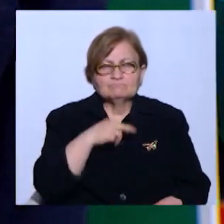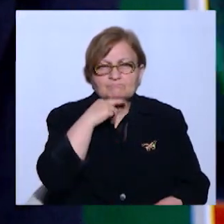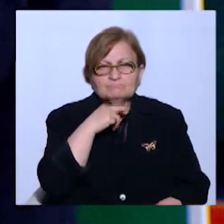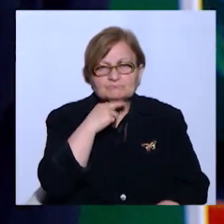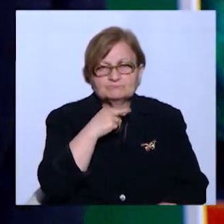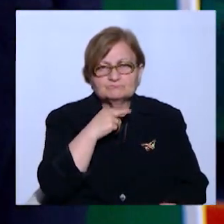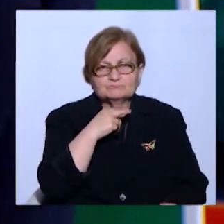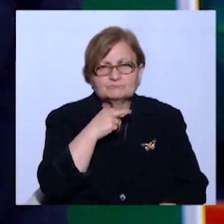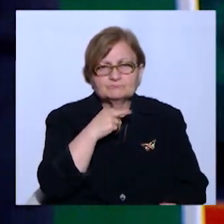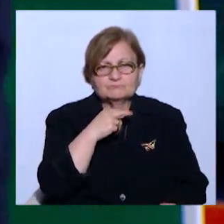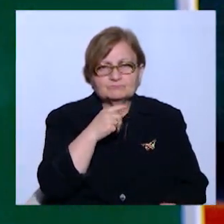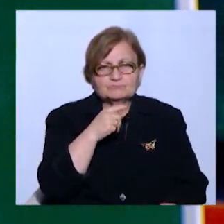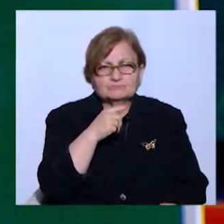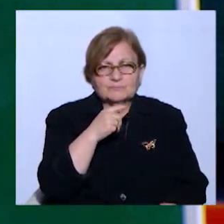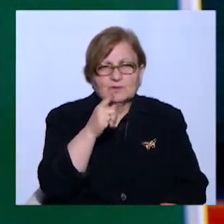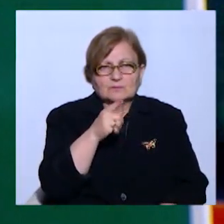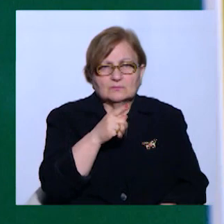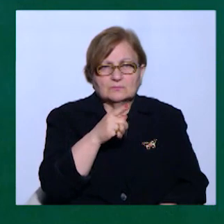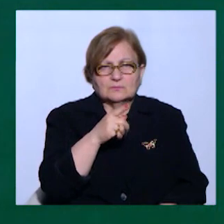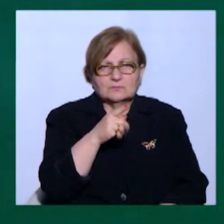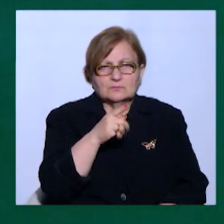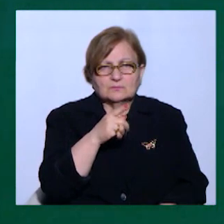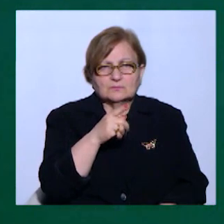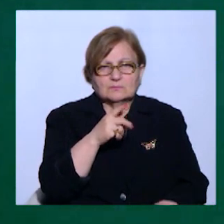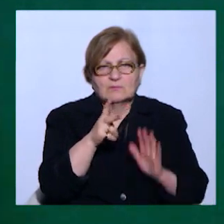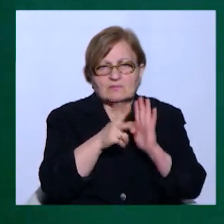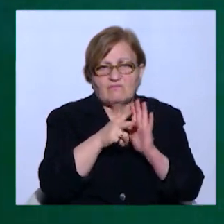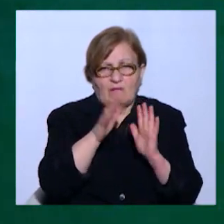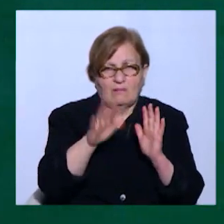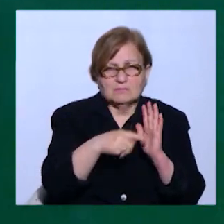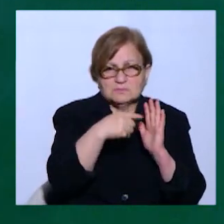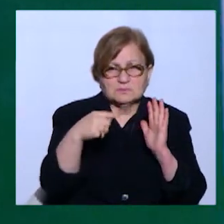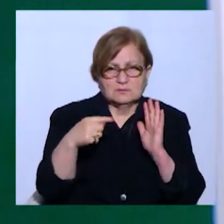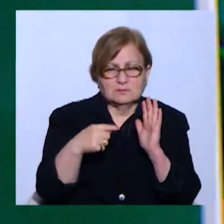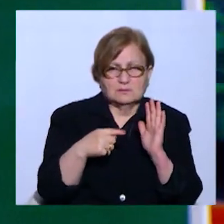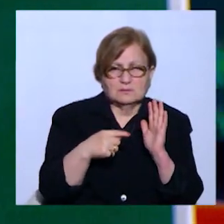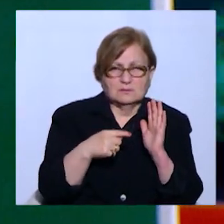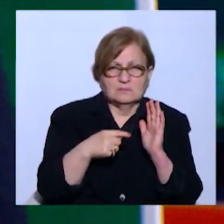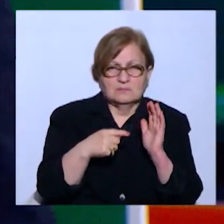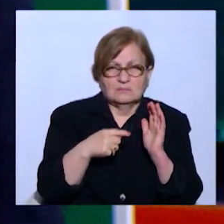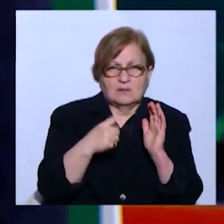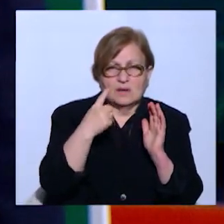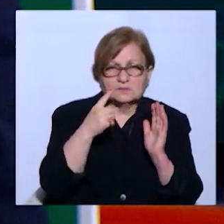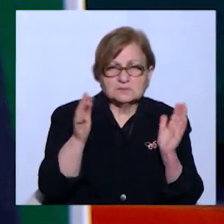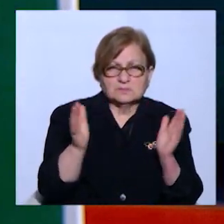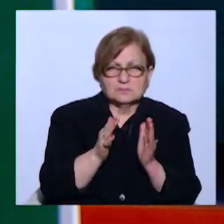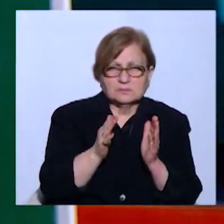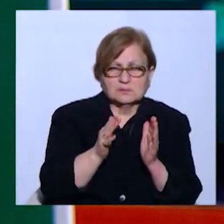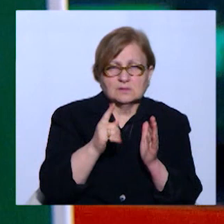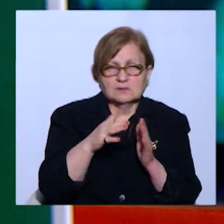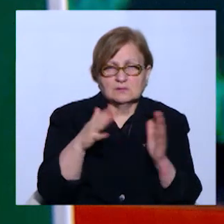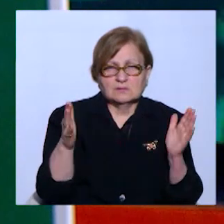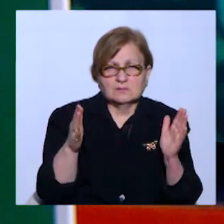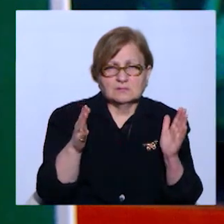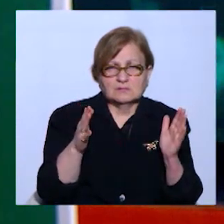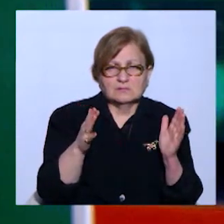ყურადღებიდან. აბა გამოგვივარდება. 1 2 3 4 5 6 7 8. მაშინ ის ამონაწერი ჩემი ერთზე ნაკლები. 1 სტოლი და ერთზე მეტი ერთად